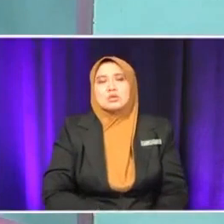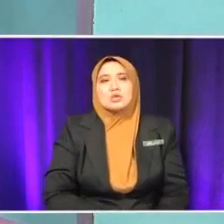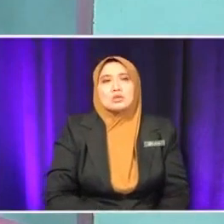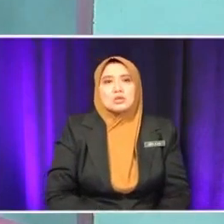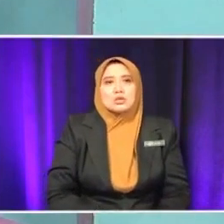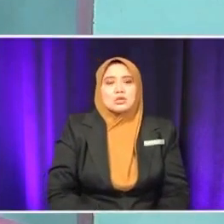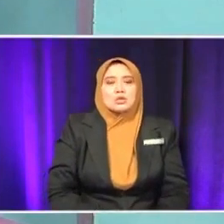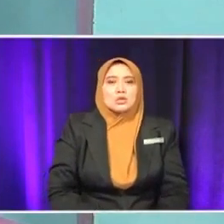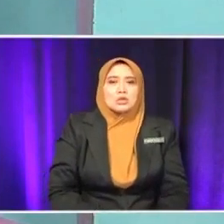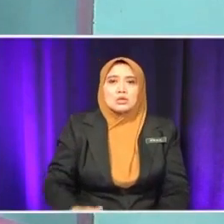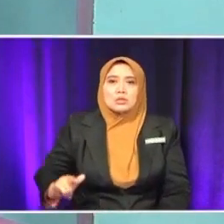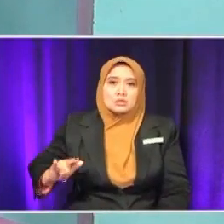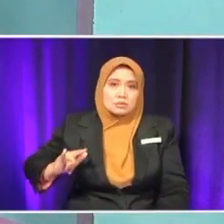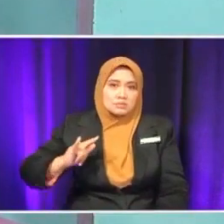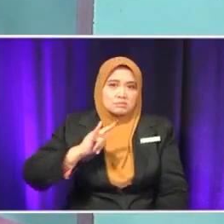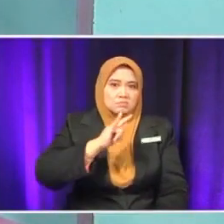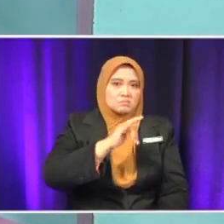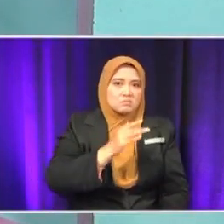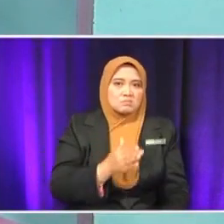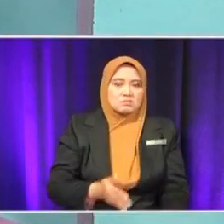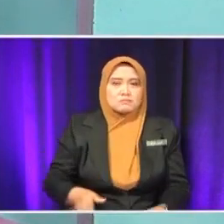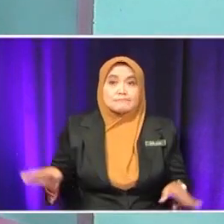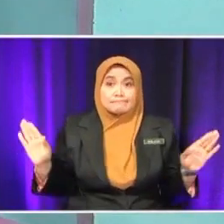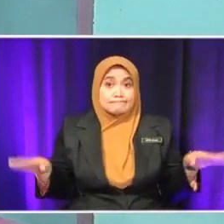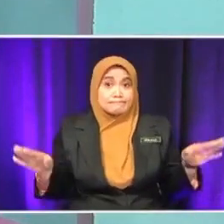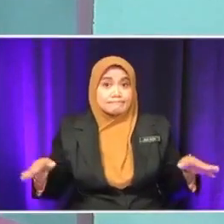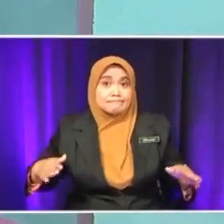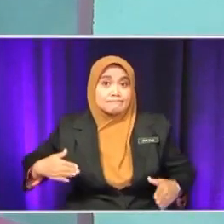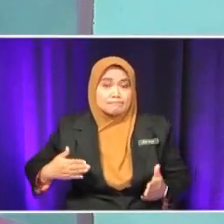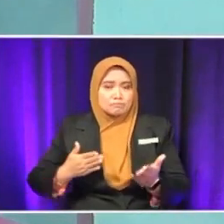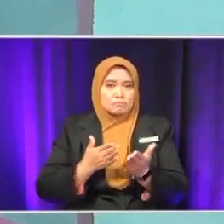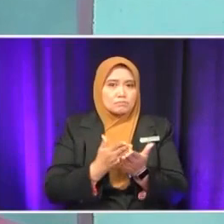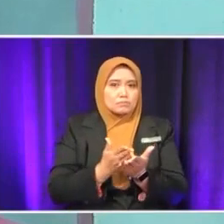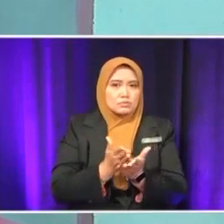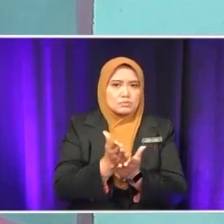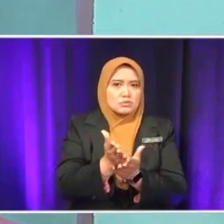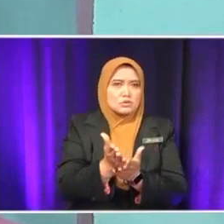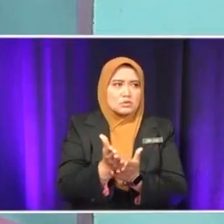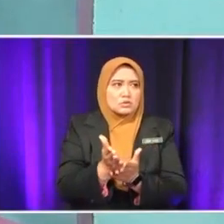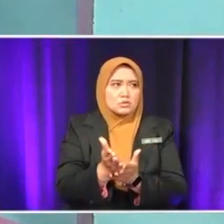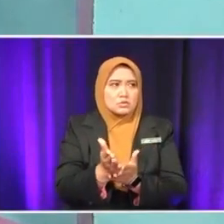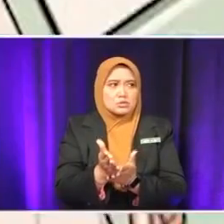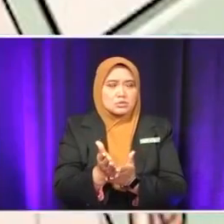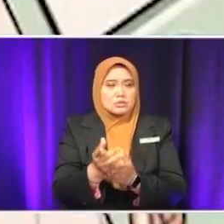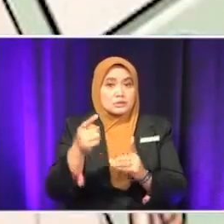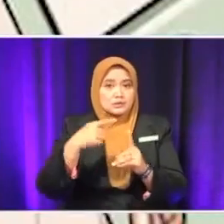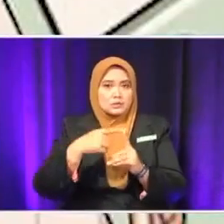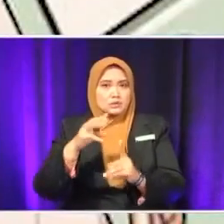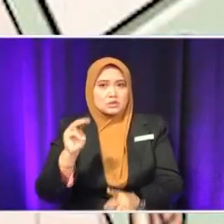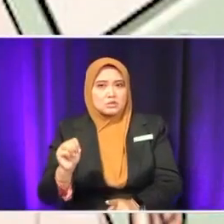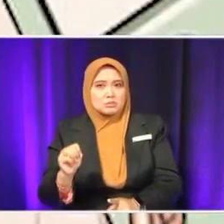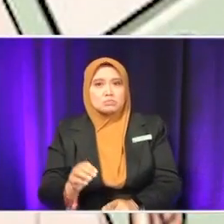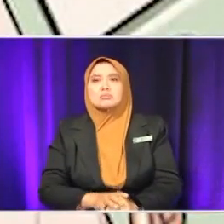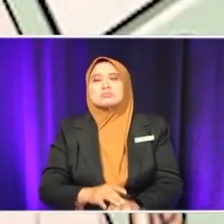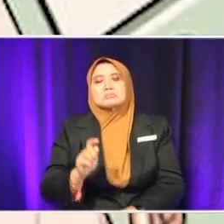kita boleh ada dua laluan dekat situ. Betul. Okay. Laluan yang pertama, siapa yang nak ceritakan? Okey, siapa nak